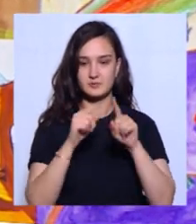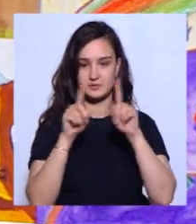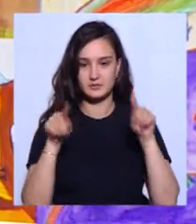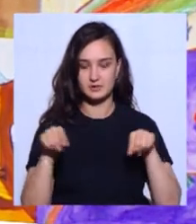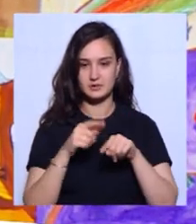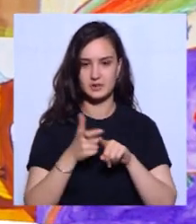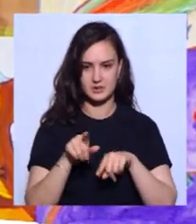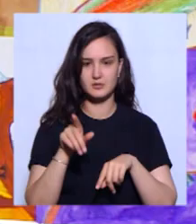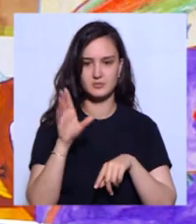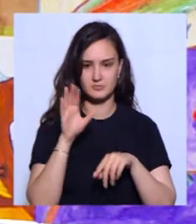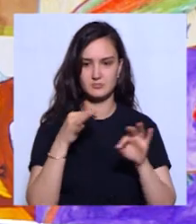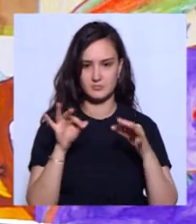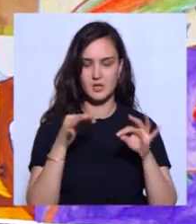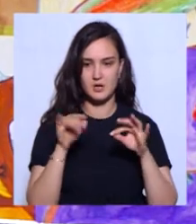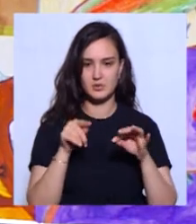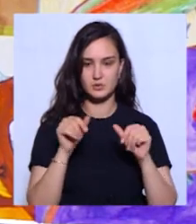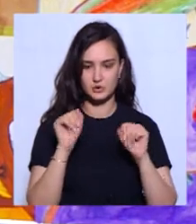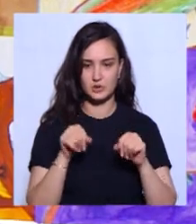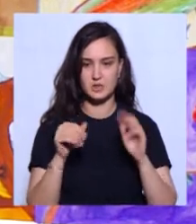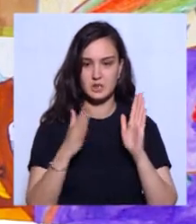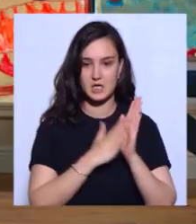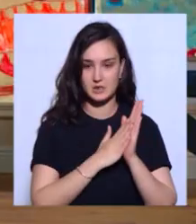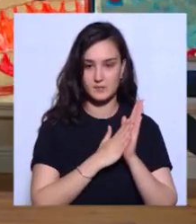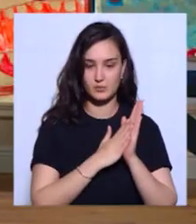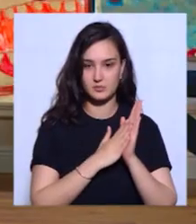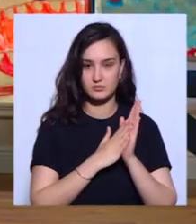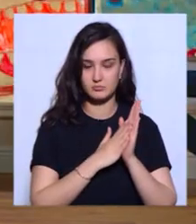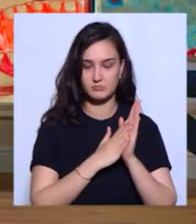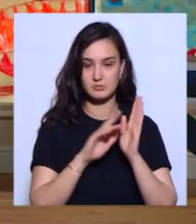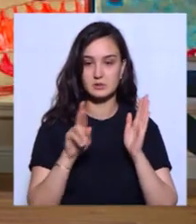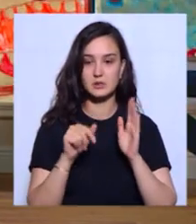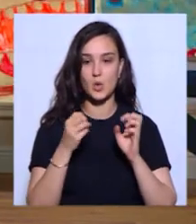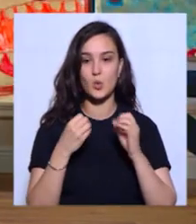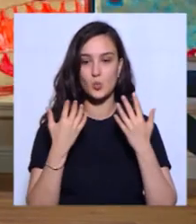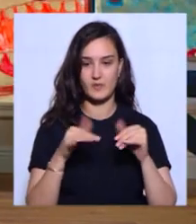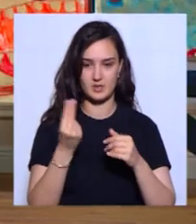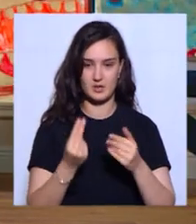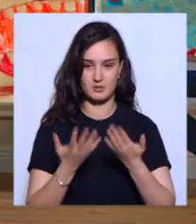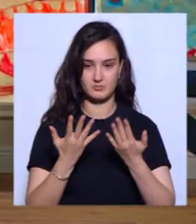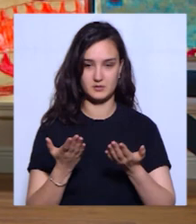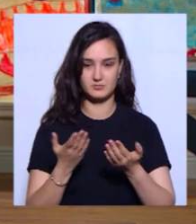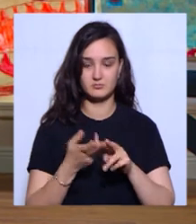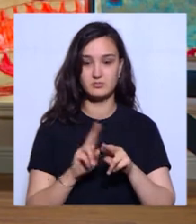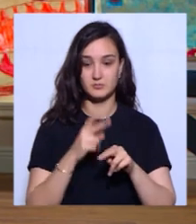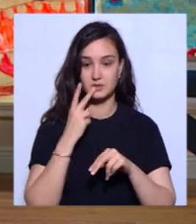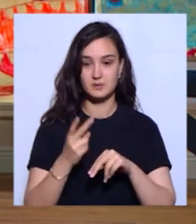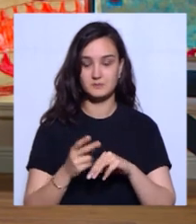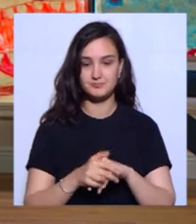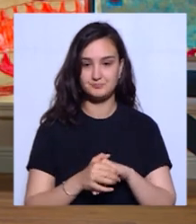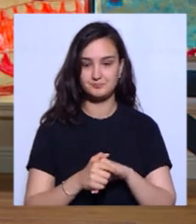ქაღალდი, შეგიძლიათ დააწებოთ. და უკვე ნახატია. აი ნახეთ ერთი